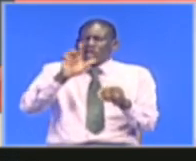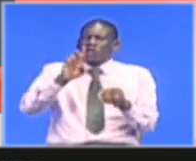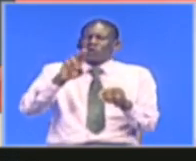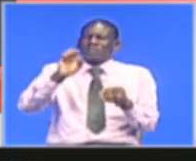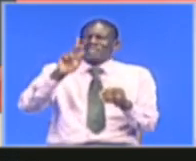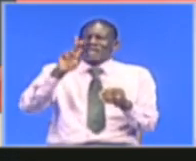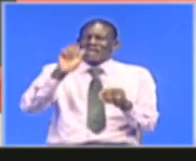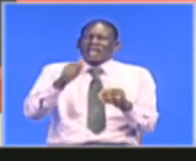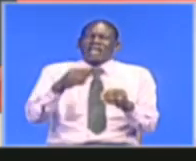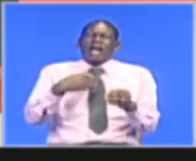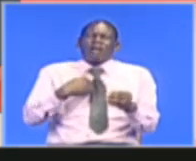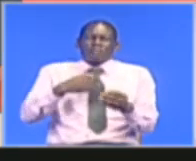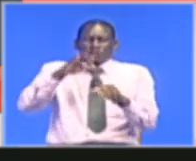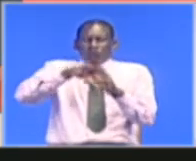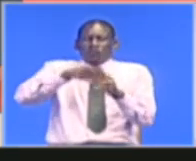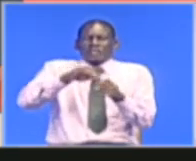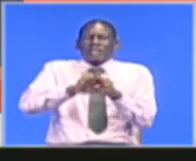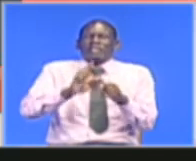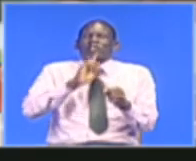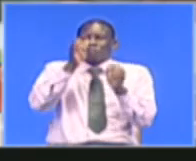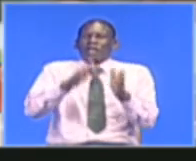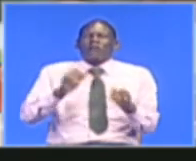Mwanahabari wetu Andrew Ochieng ana mengi.